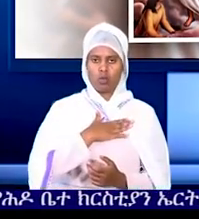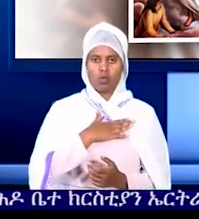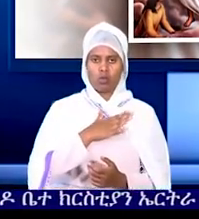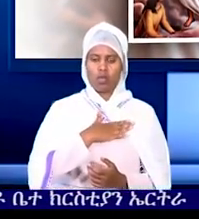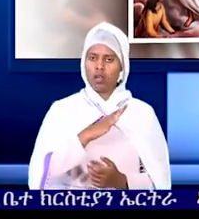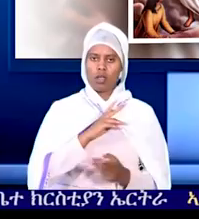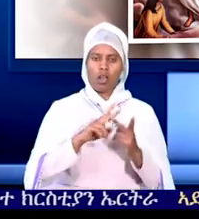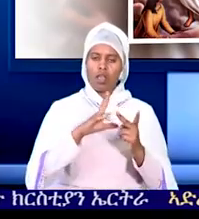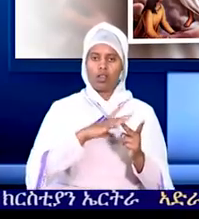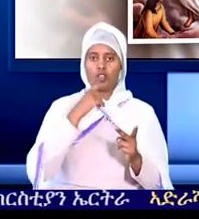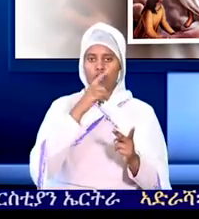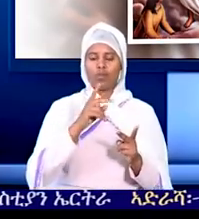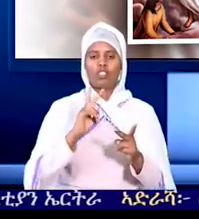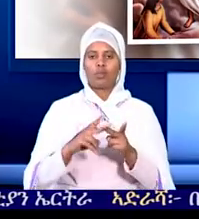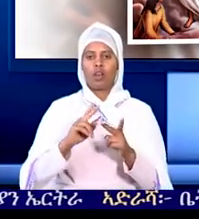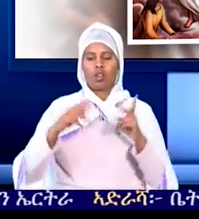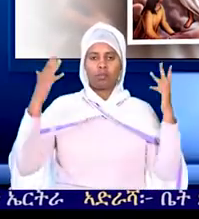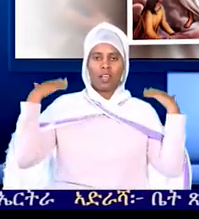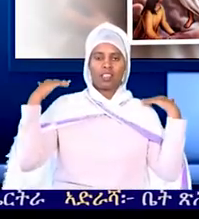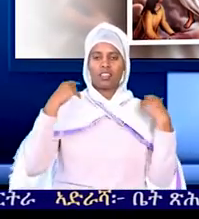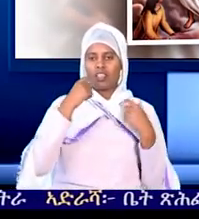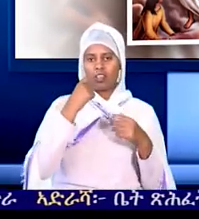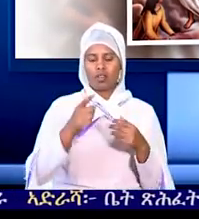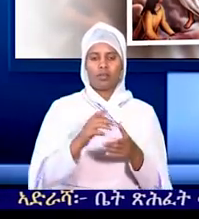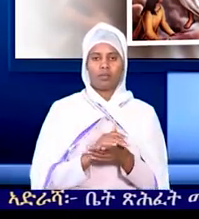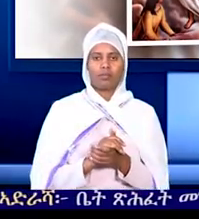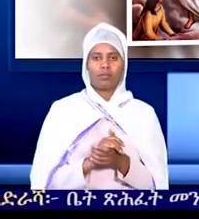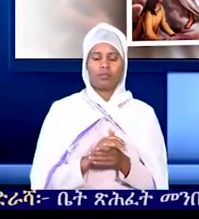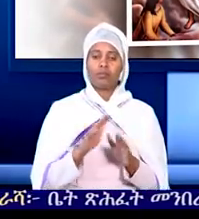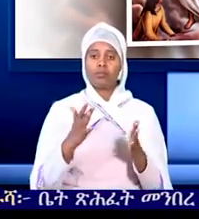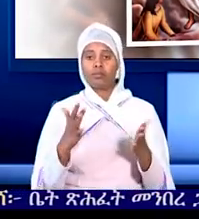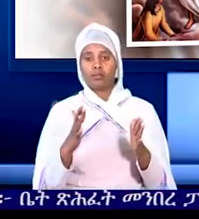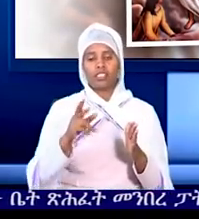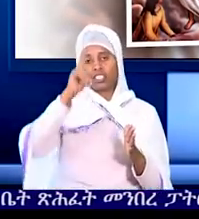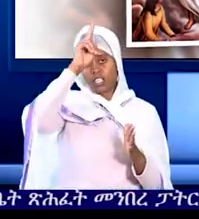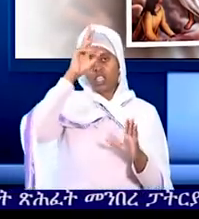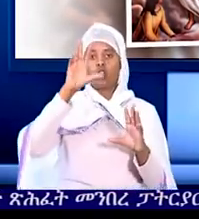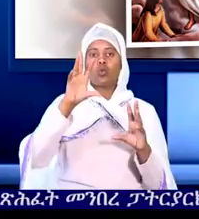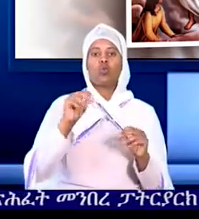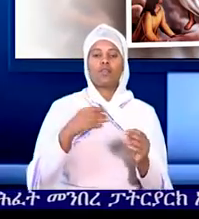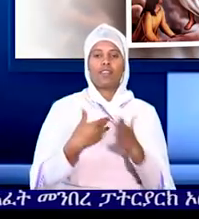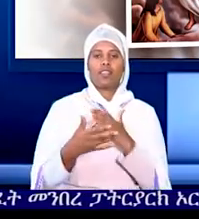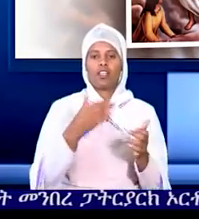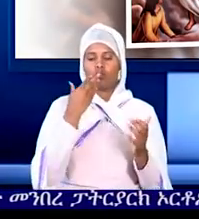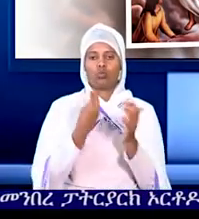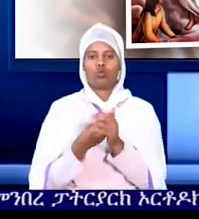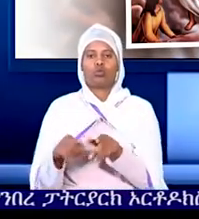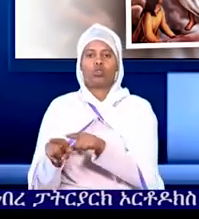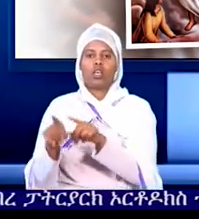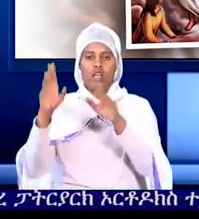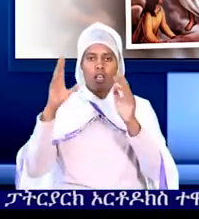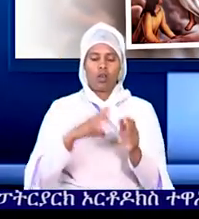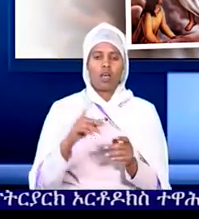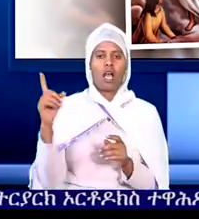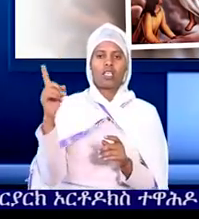ኣምላኽ ኣሎ ንዓና ዝፈጠረ ክብሉ ከለዉ እቶም ካልእ ድማ እወሲ ይፈጢርና ማለት ድማ